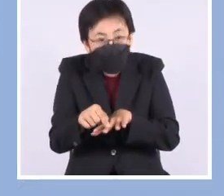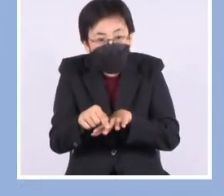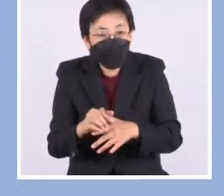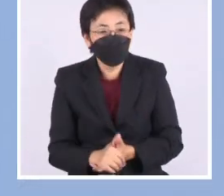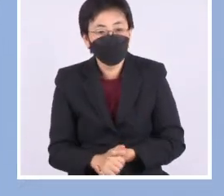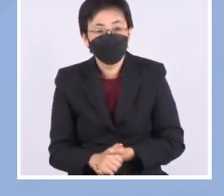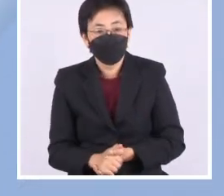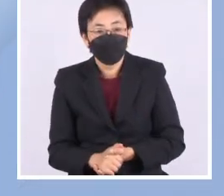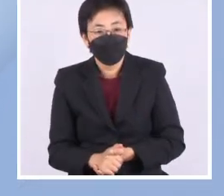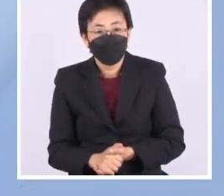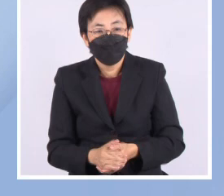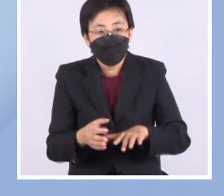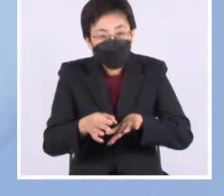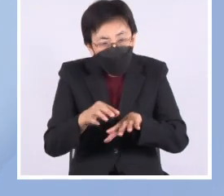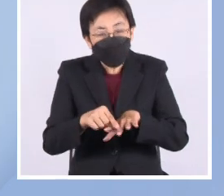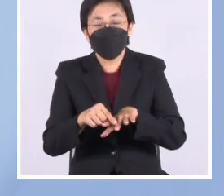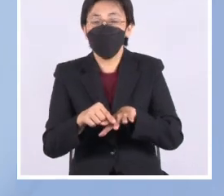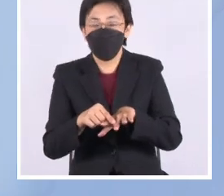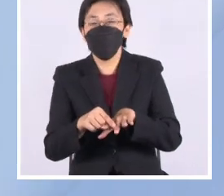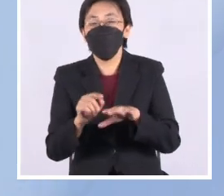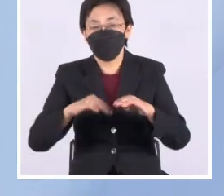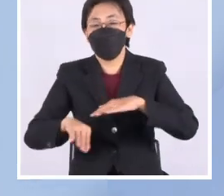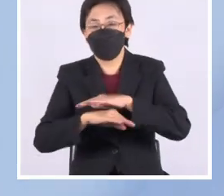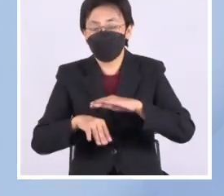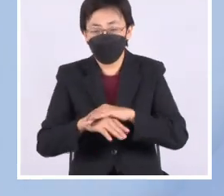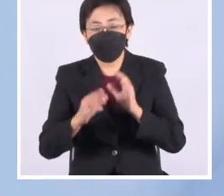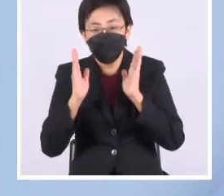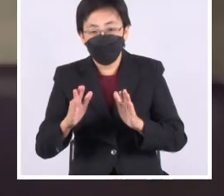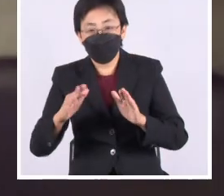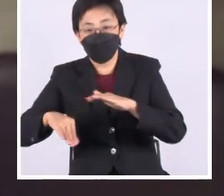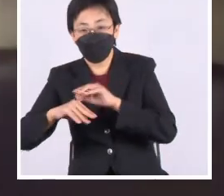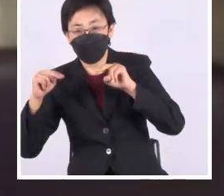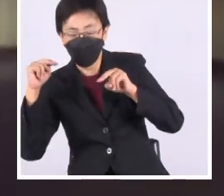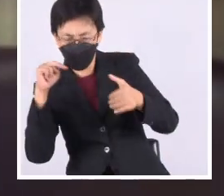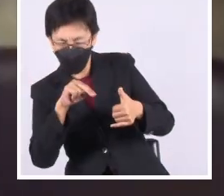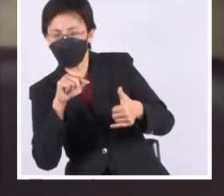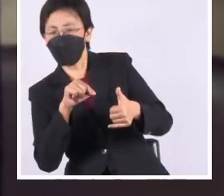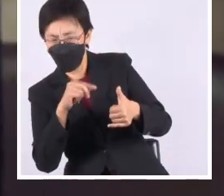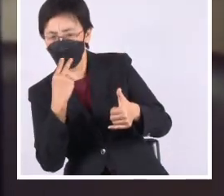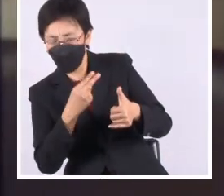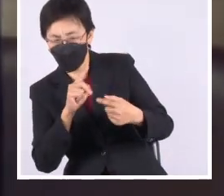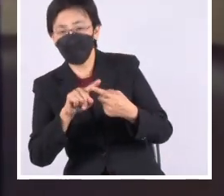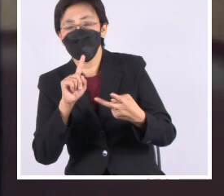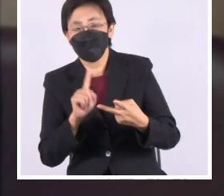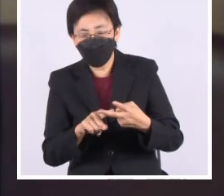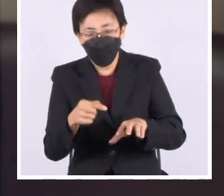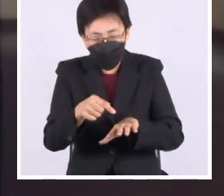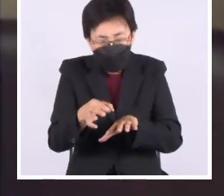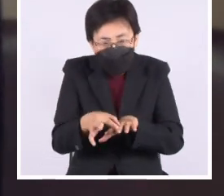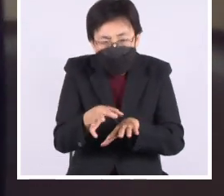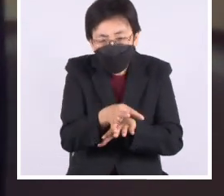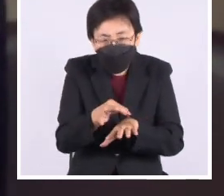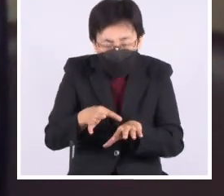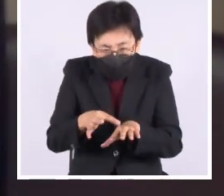จบอกว่าหลักฐานทุกอย่างมันสอดคล้องกันทั้งพยานที่เห็นคนร้ายทั้งหลักฐานทางนิติวิทยาศาสตร์รวมถึงตามตัวผู้ต้องหา